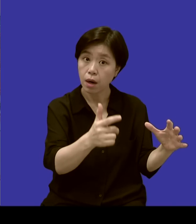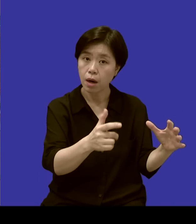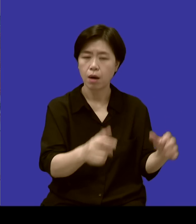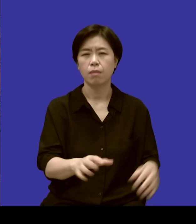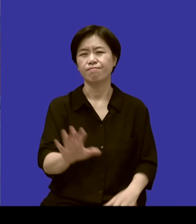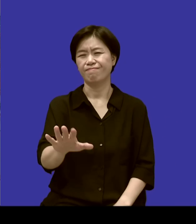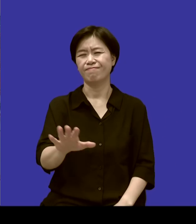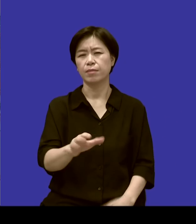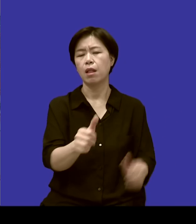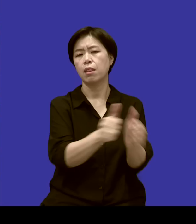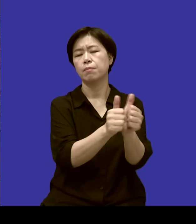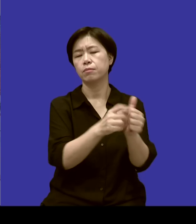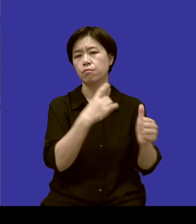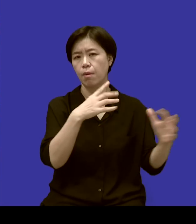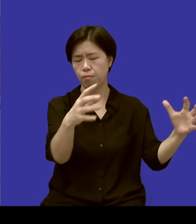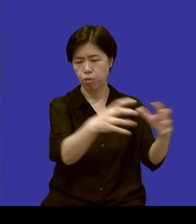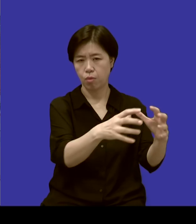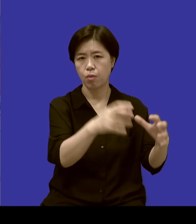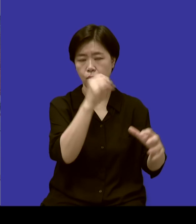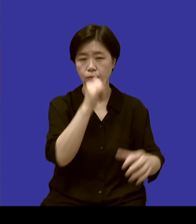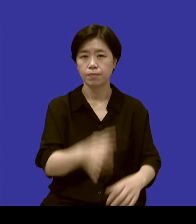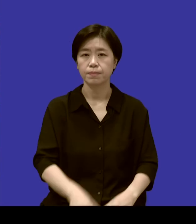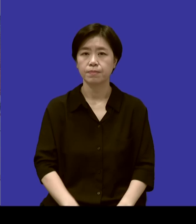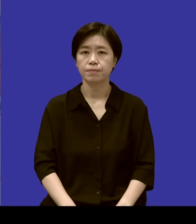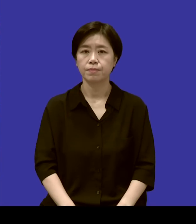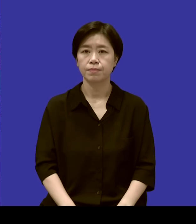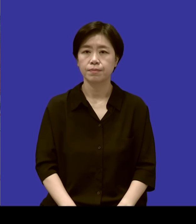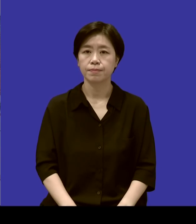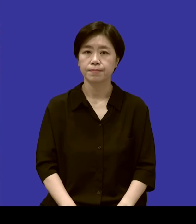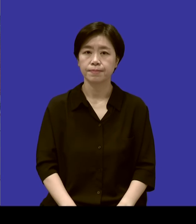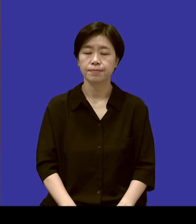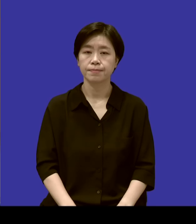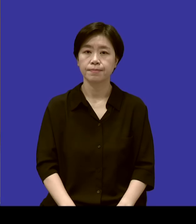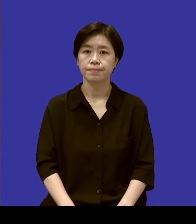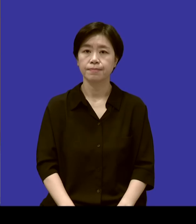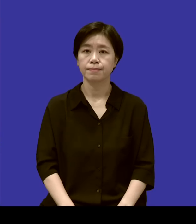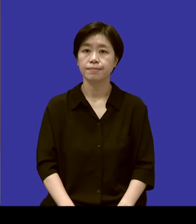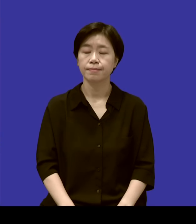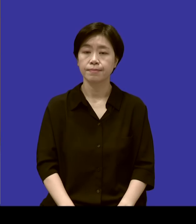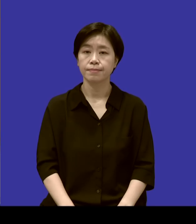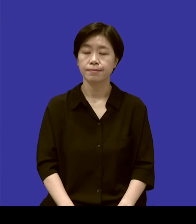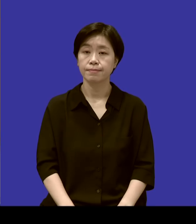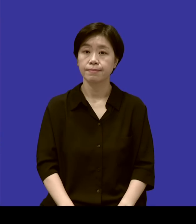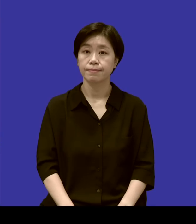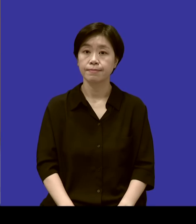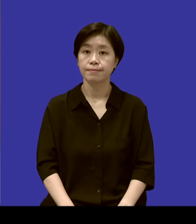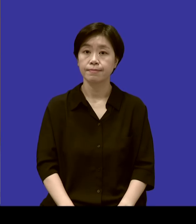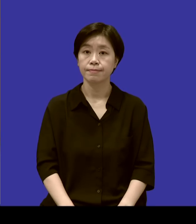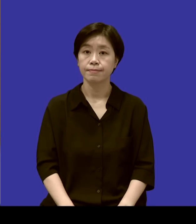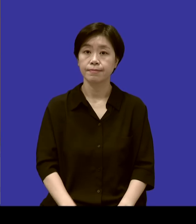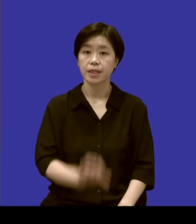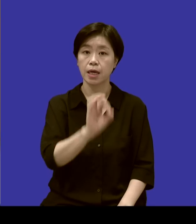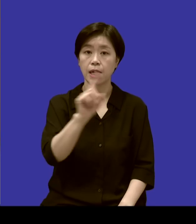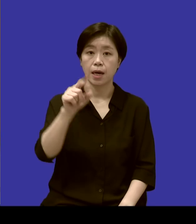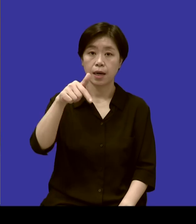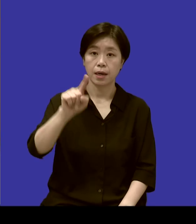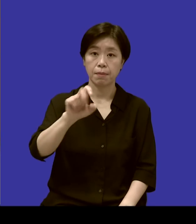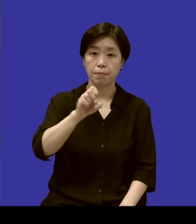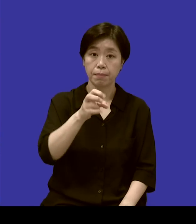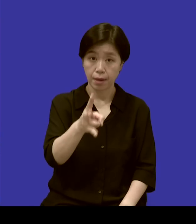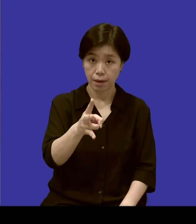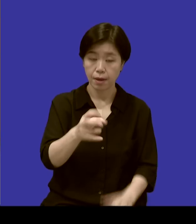교도소. 남자 교도소. 청년들 형제분들이 많은 데인데 거기는 아가페